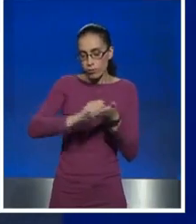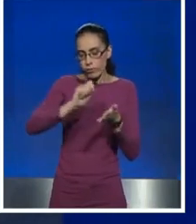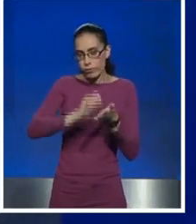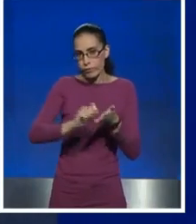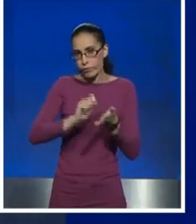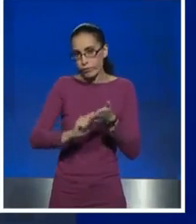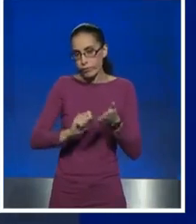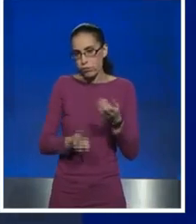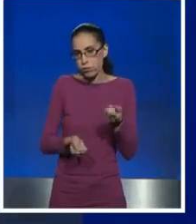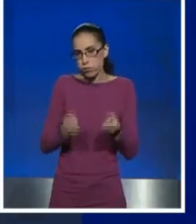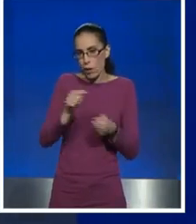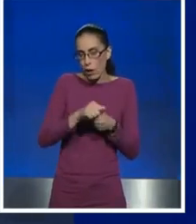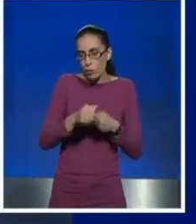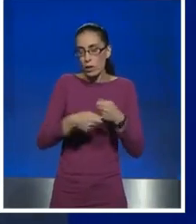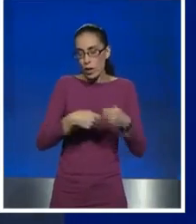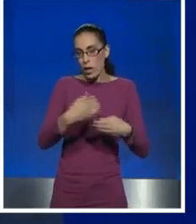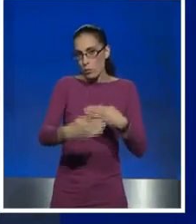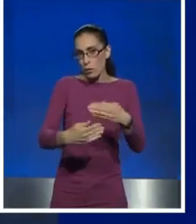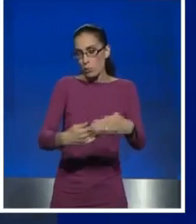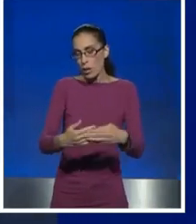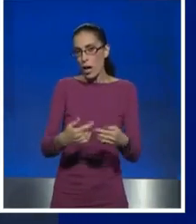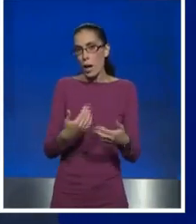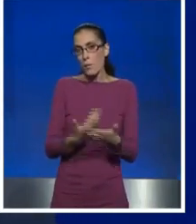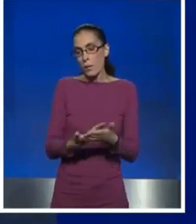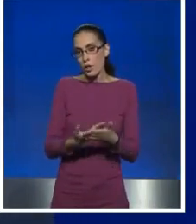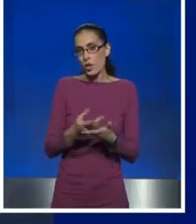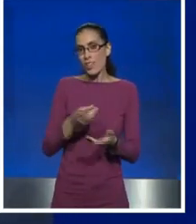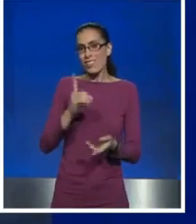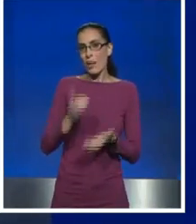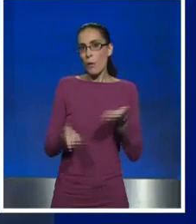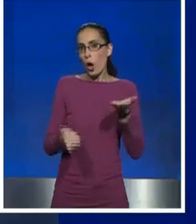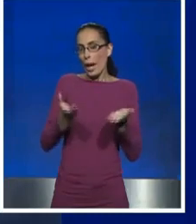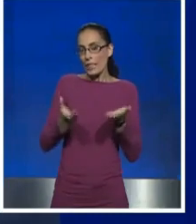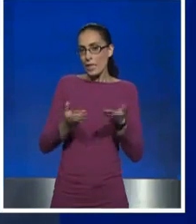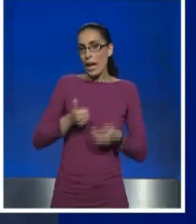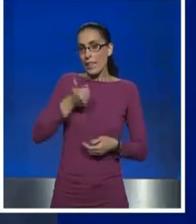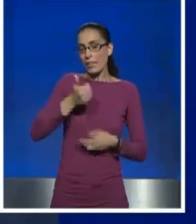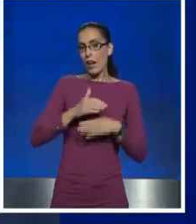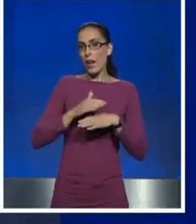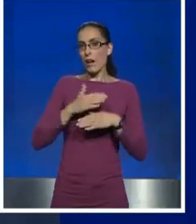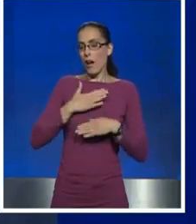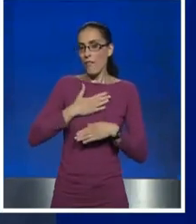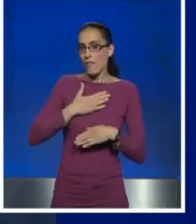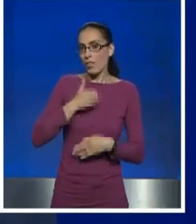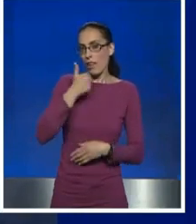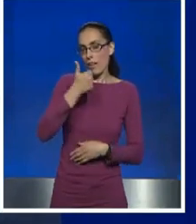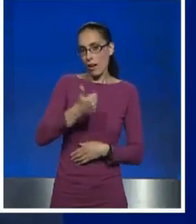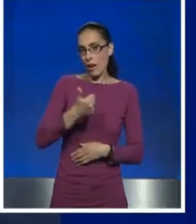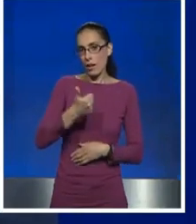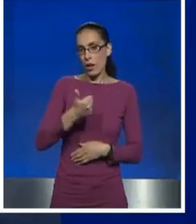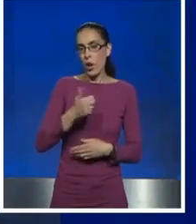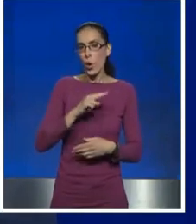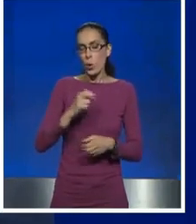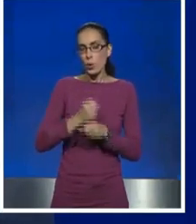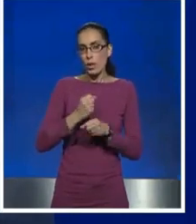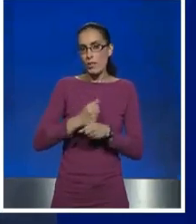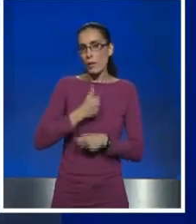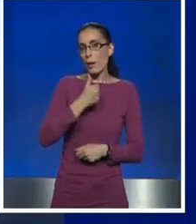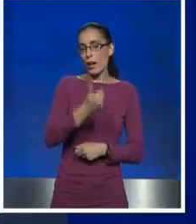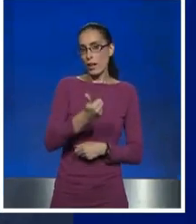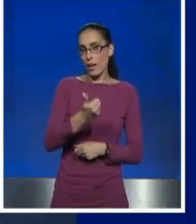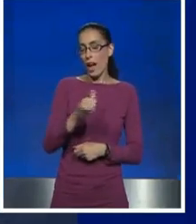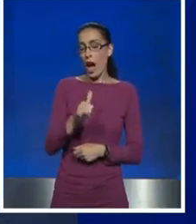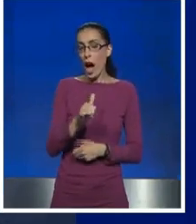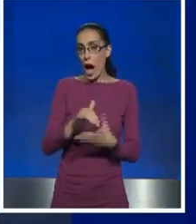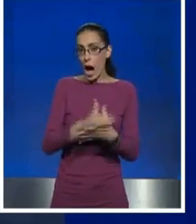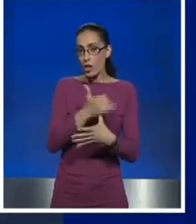l-Ewropa bħala organizzazzjoni tkun kemm xejn iktar effettiva, kemm xejn iktar effiċenti forsi. Għax jekk nibqgħu nkabbru,